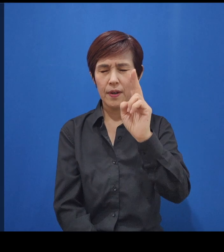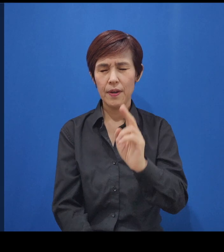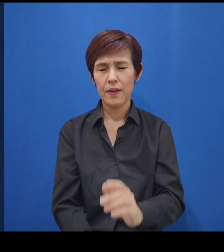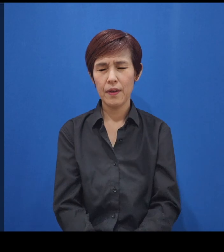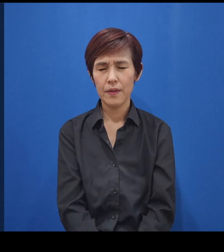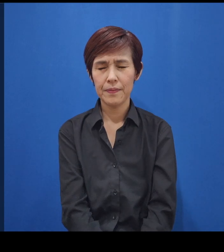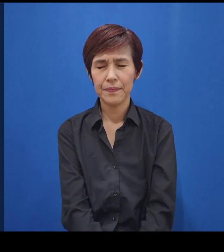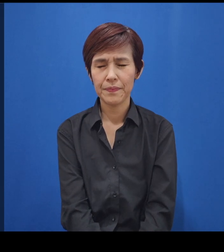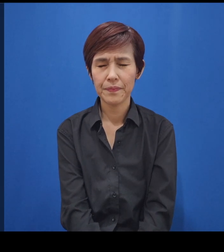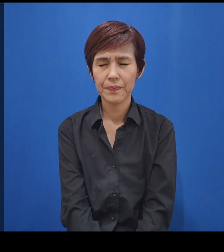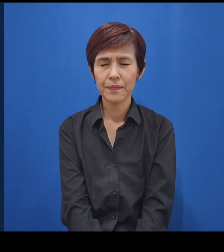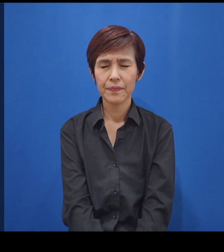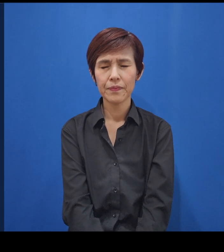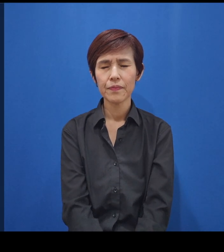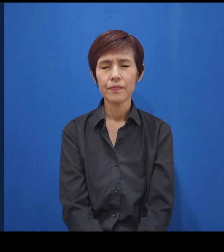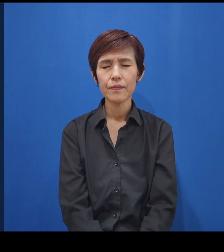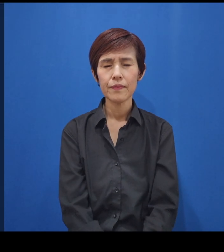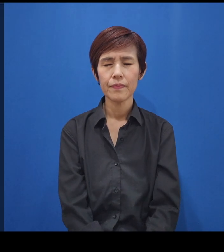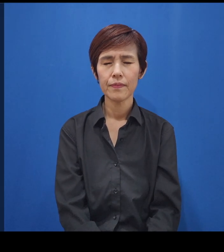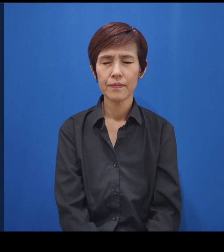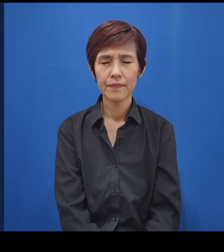주여.